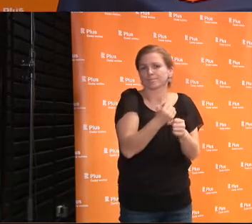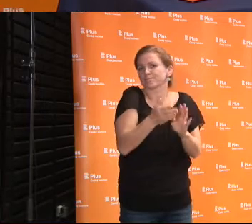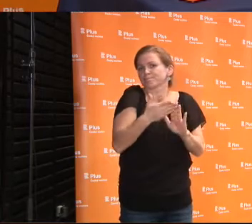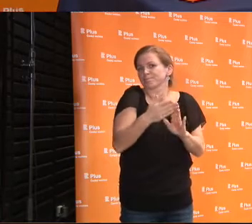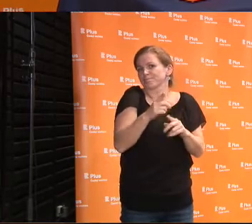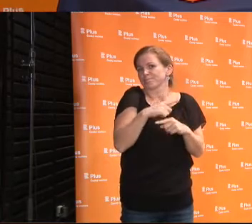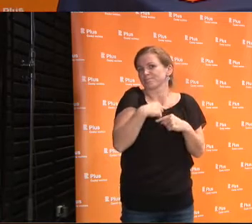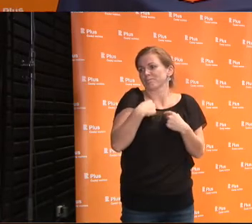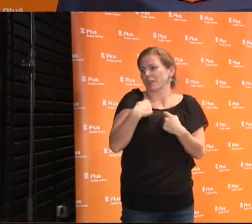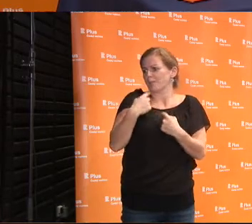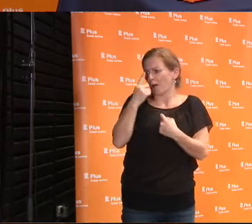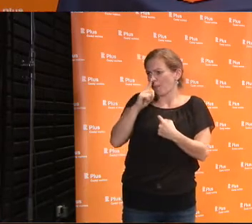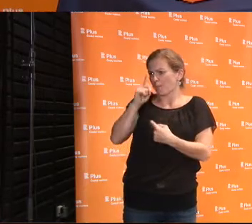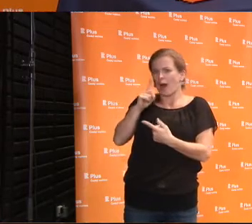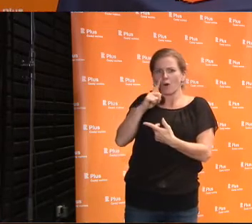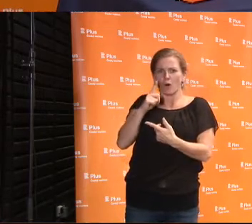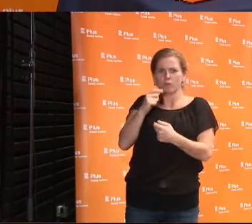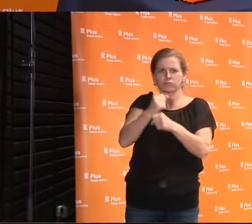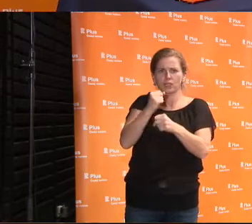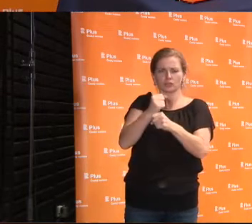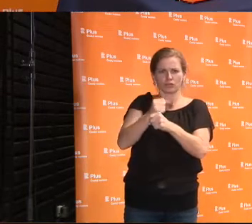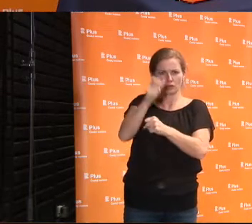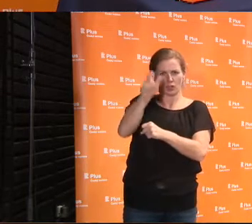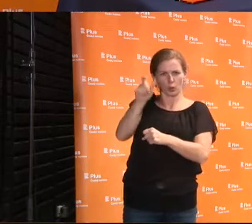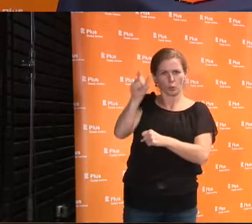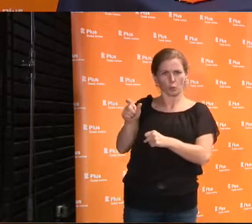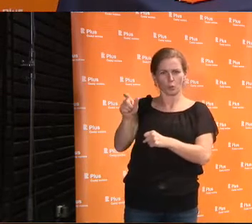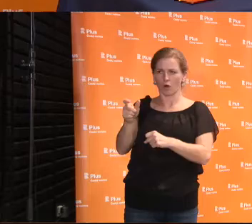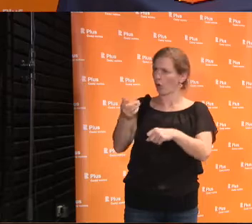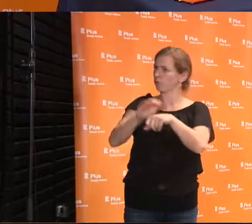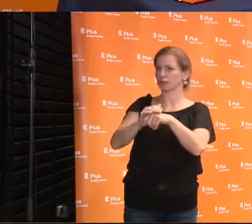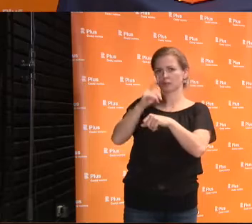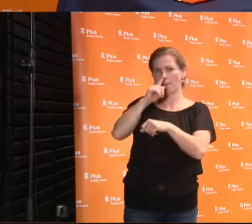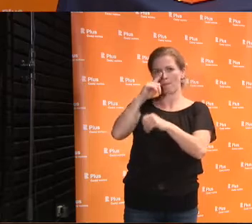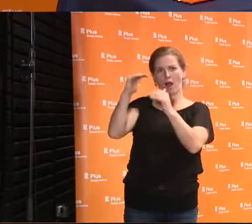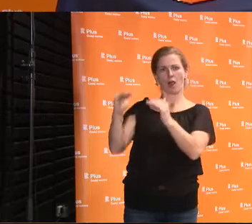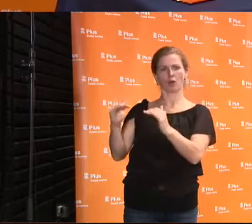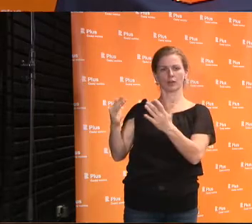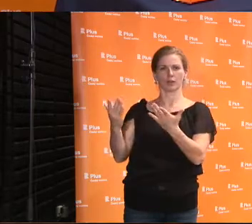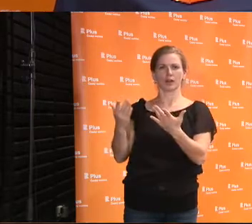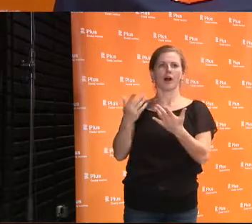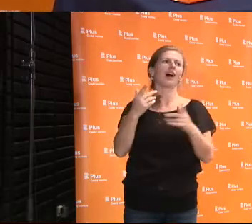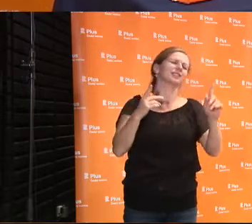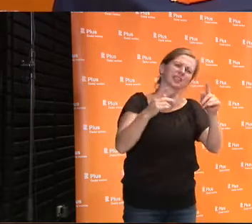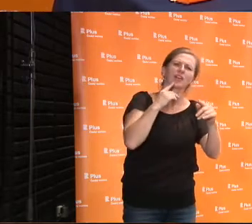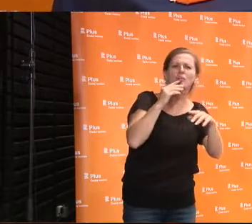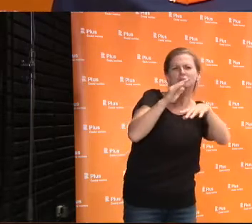My máme nedostatek pracovních sil obecně velmi významný v České republice. Já ještě k tomu nahrazování